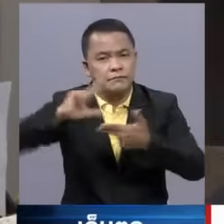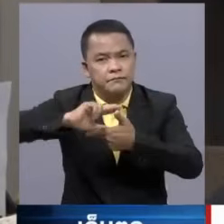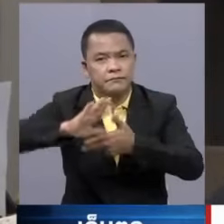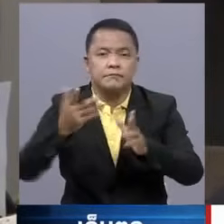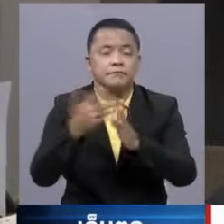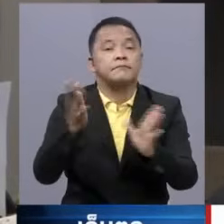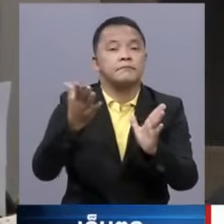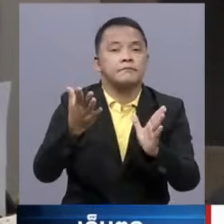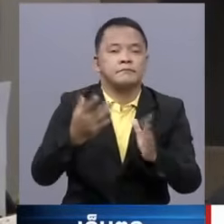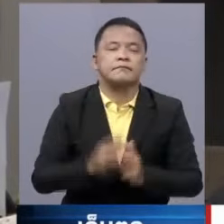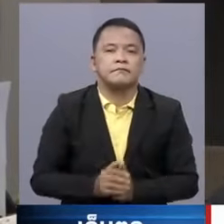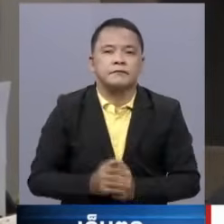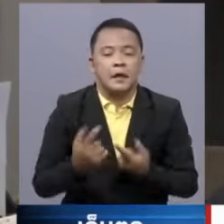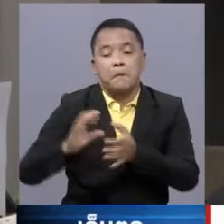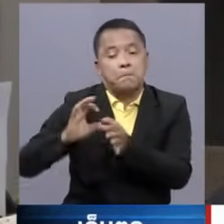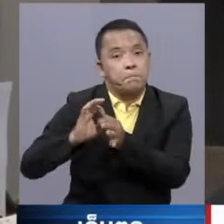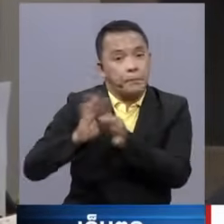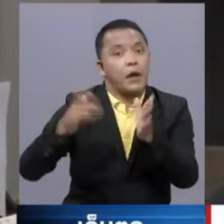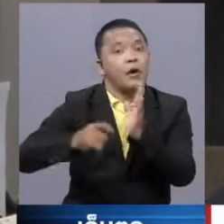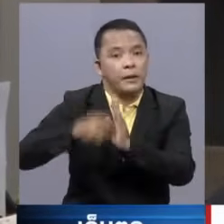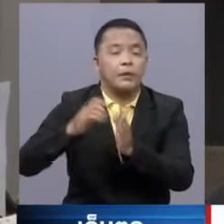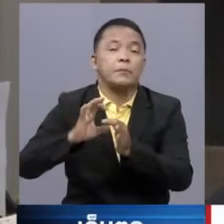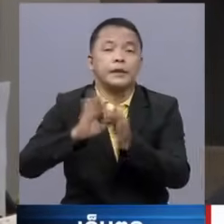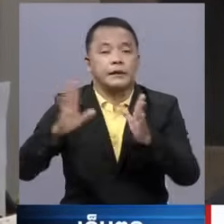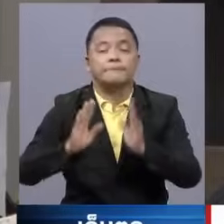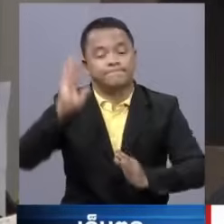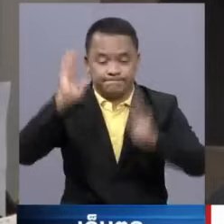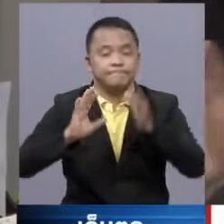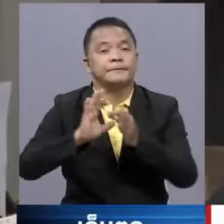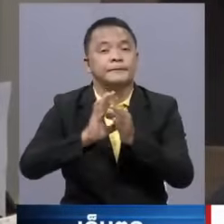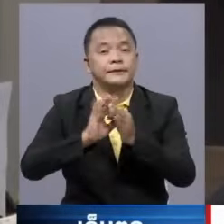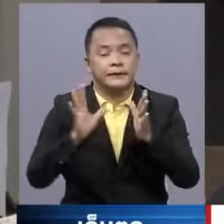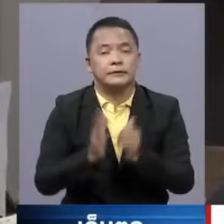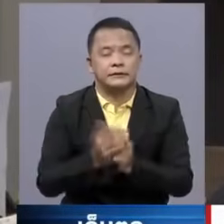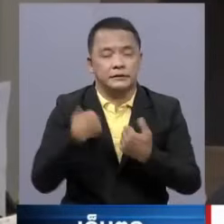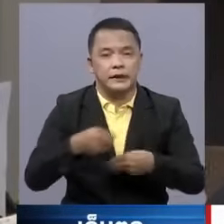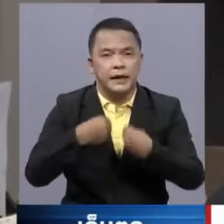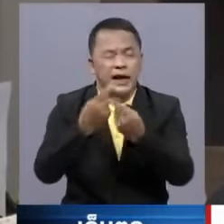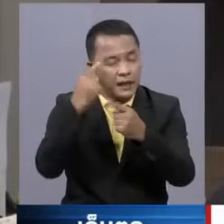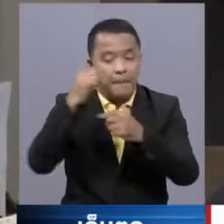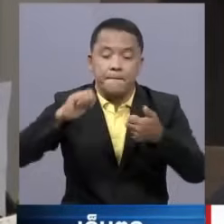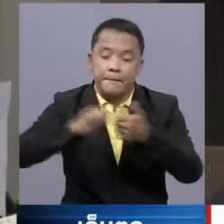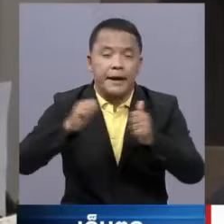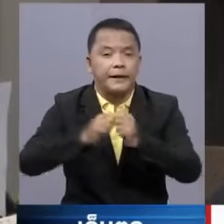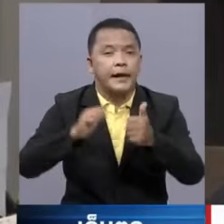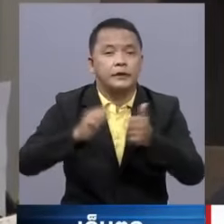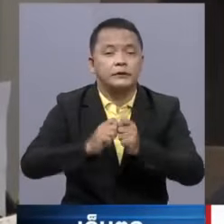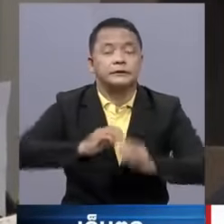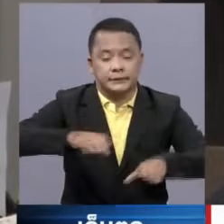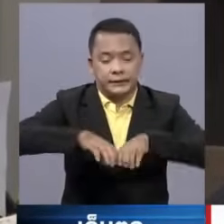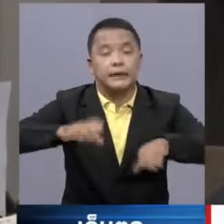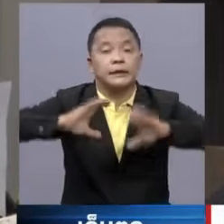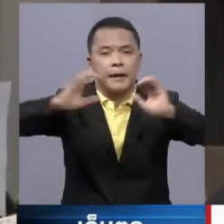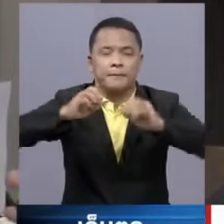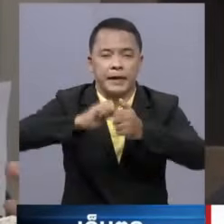พลังประชารัฐอะไรก็ตามไม่ได้เกี่ยวในเงื่อนไขที่จะโหวตให้หรือไม่โหวตให้นะครับทีนี้เพื่อไม่ให้กลายเป็นปัญหาหรืออุปสรรคของการจัดตั้ง